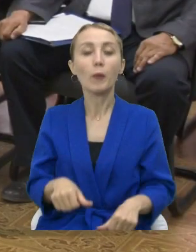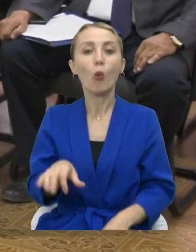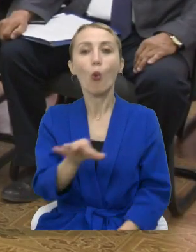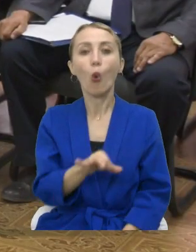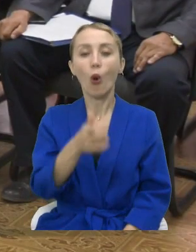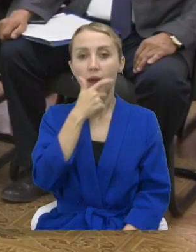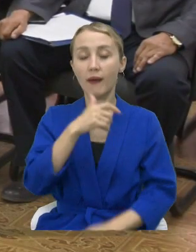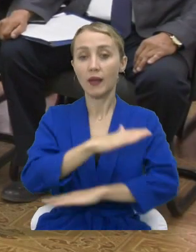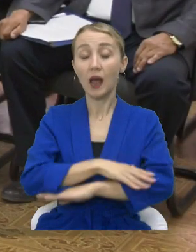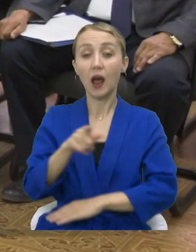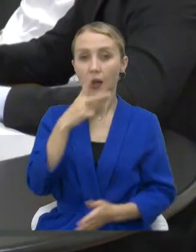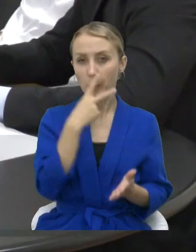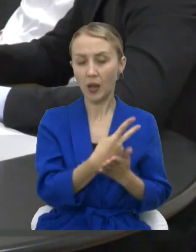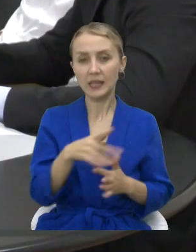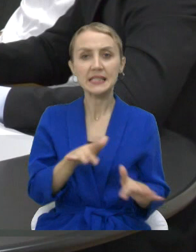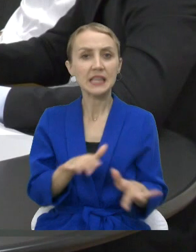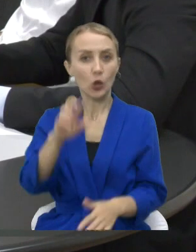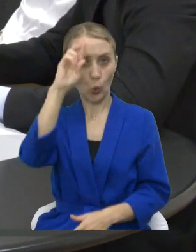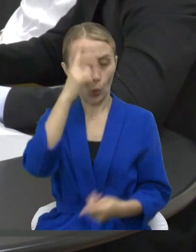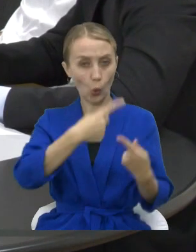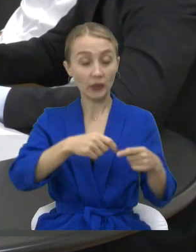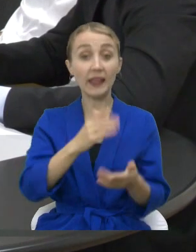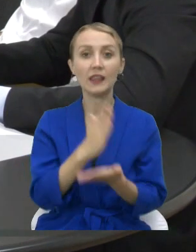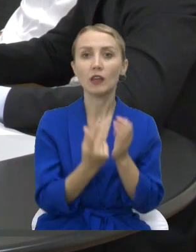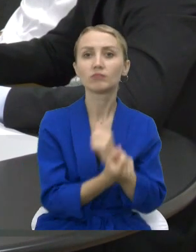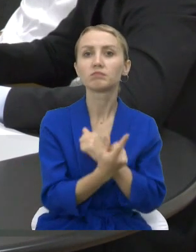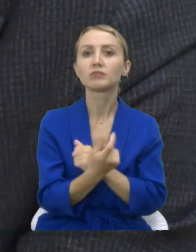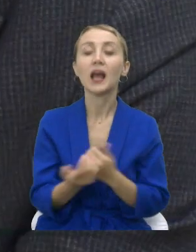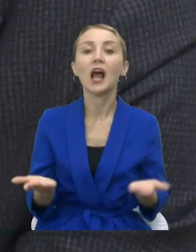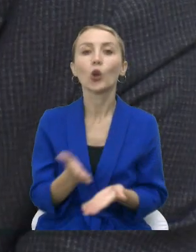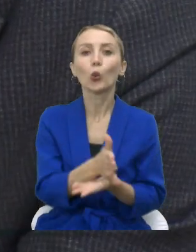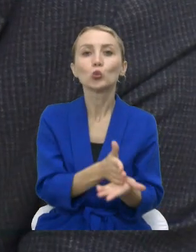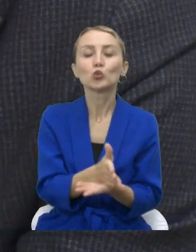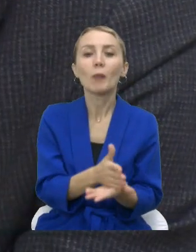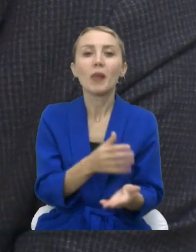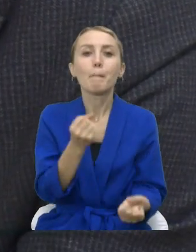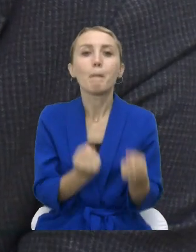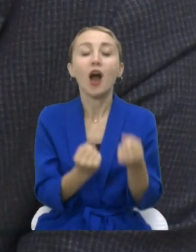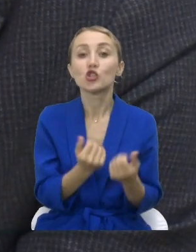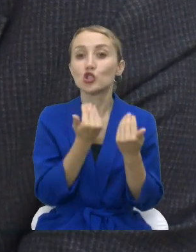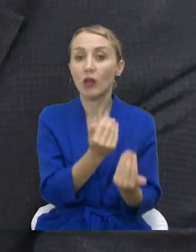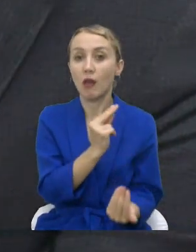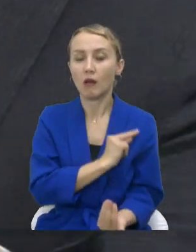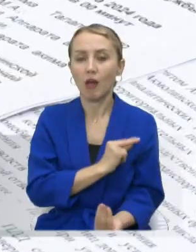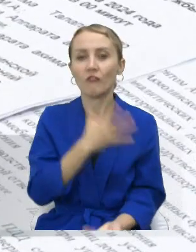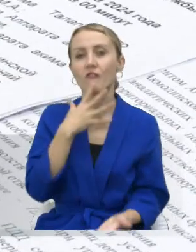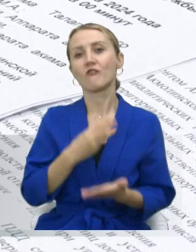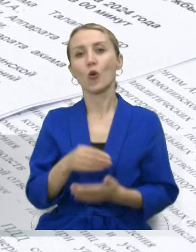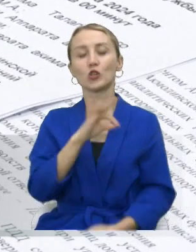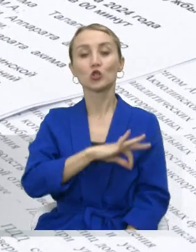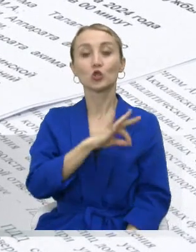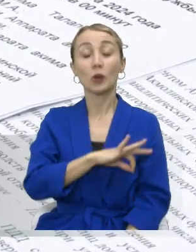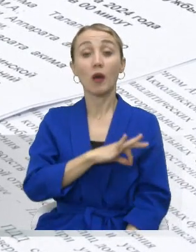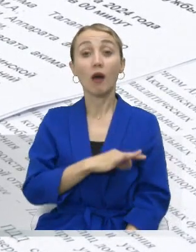рассмотрели деятельность государственных органов и выявили случаи, когда служебные автомобили использовались в личных целях. Согласно данным из